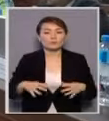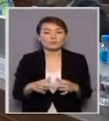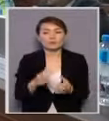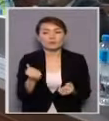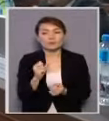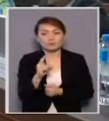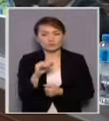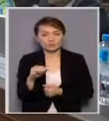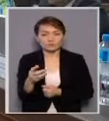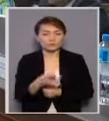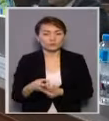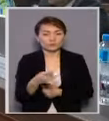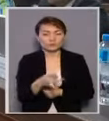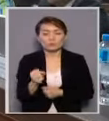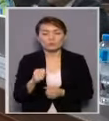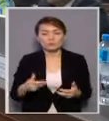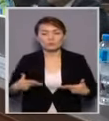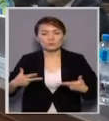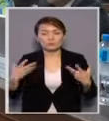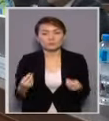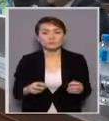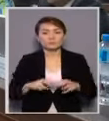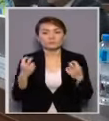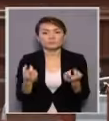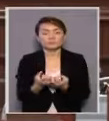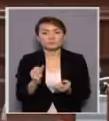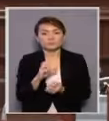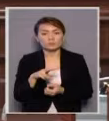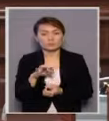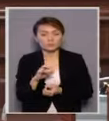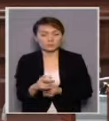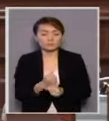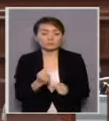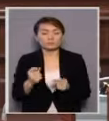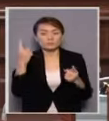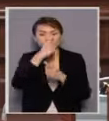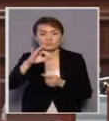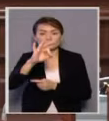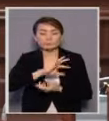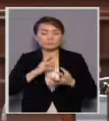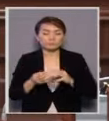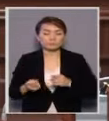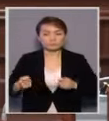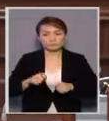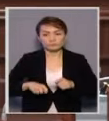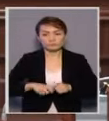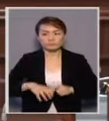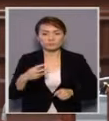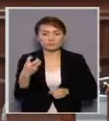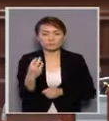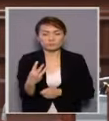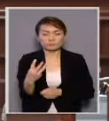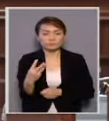органов и аким района в режиме онлайн член комиссии аслан кумаров сделал заявление по итогам проверки охвачена